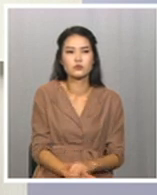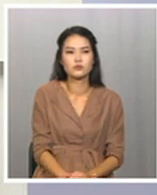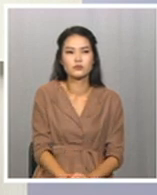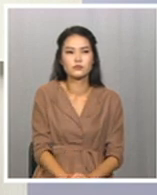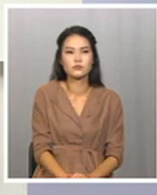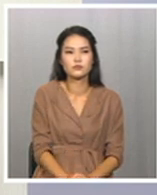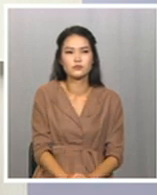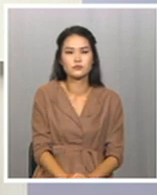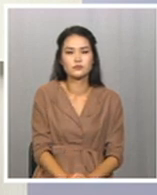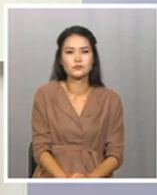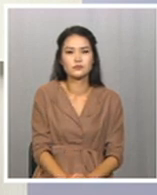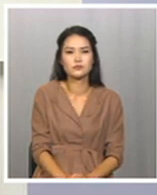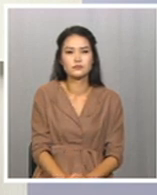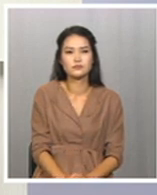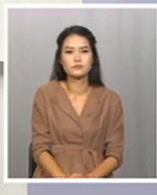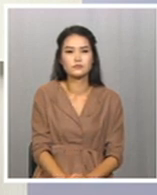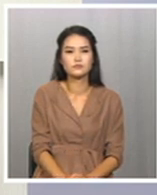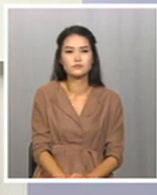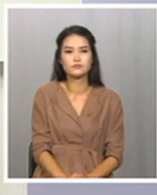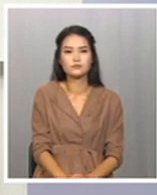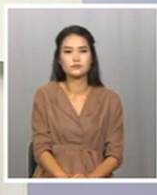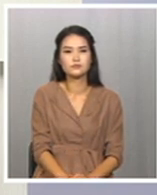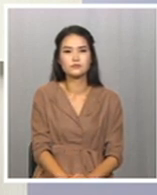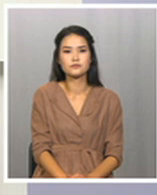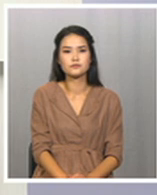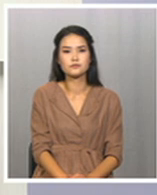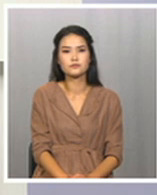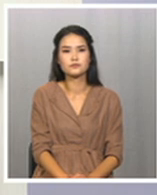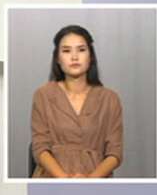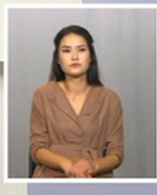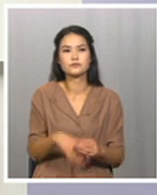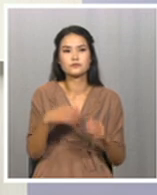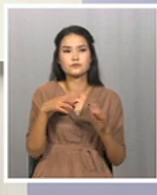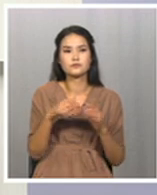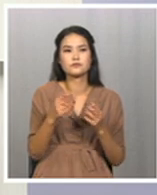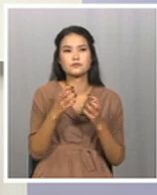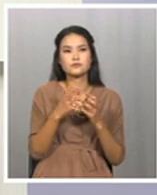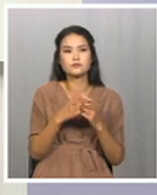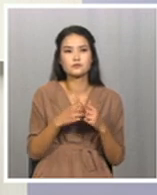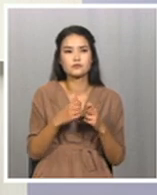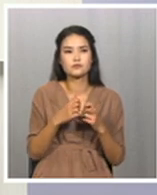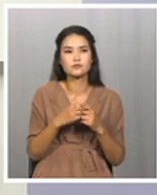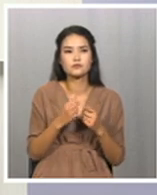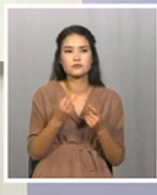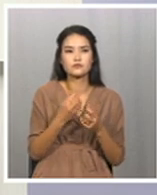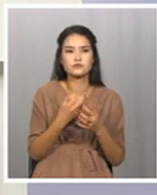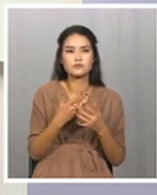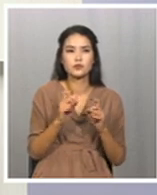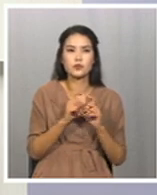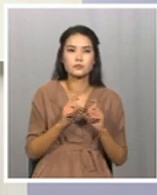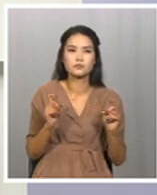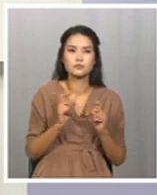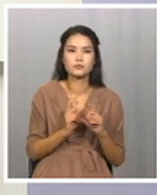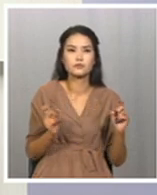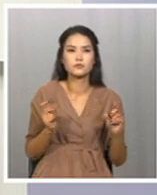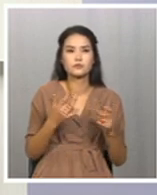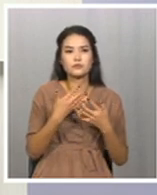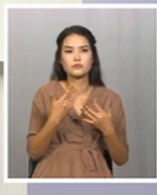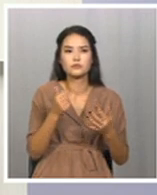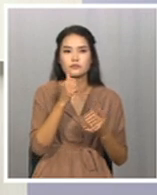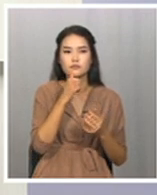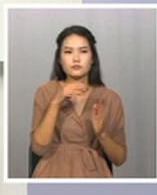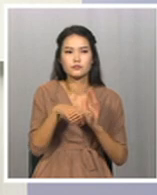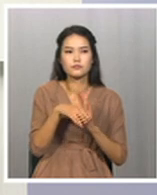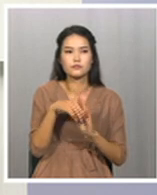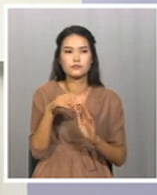білім беру саласын таңдайын. Оның ішінен мектептер мен университеттер үлгісін таңдаймын.